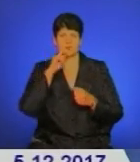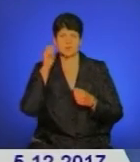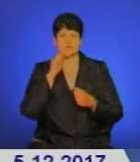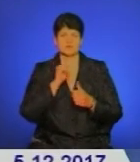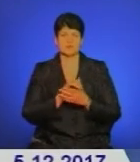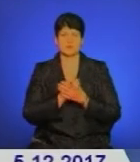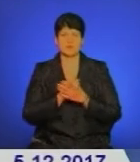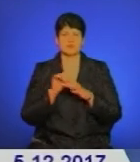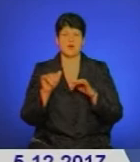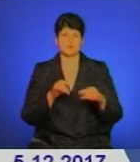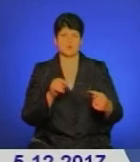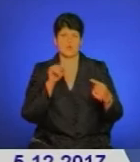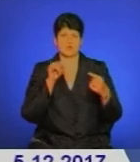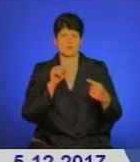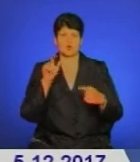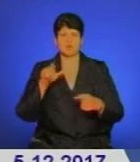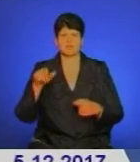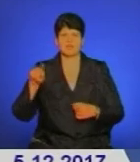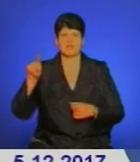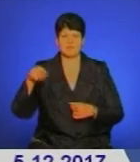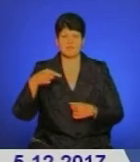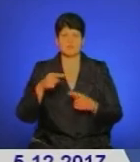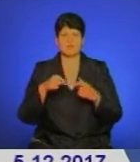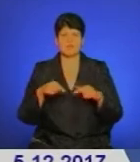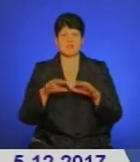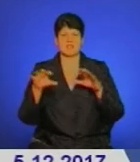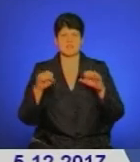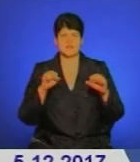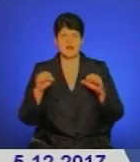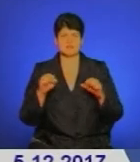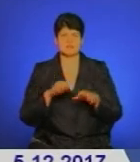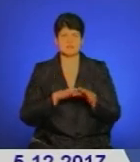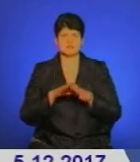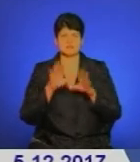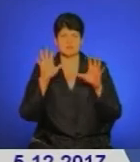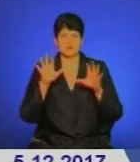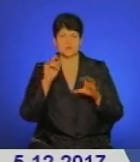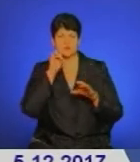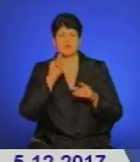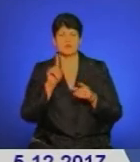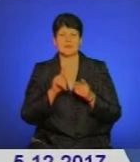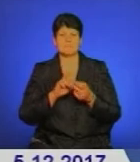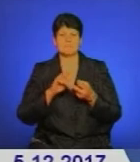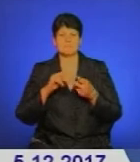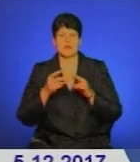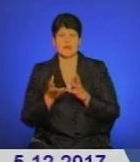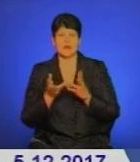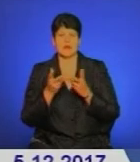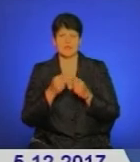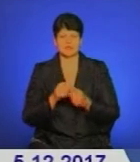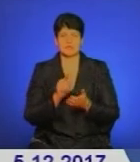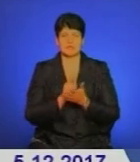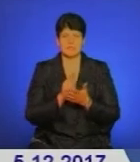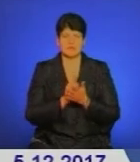мирну акцію протесту. Люди вимагали від органів влади дотримуватися законів України щодо перерахунку та виплати пенсій